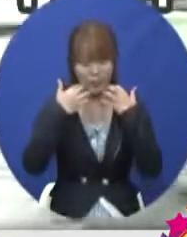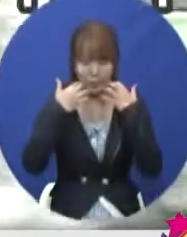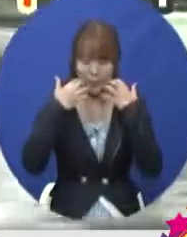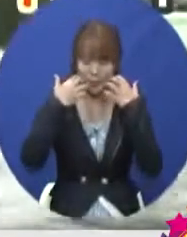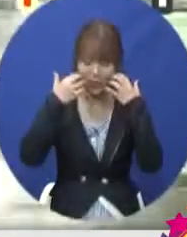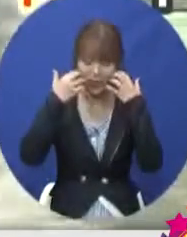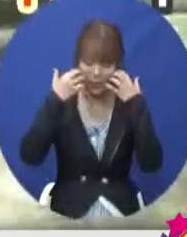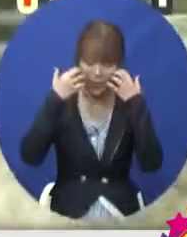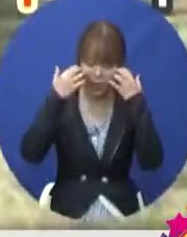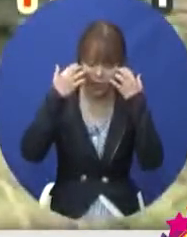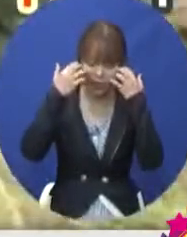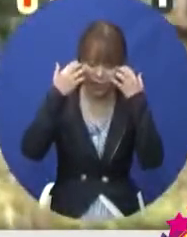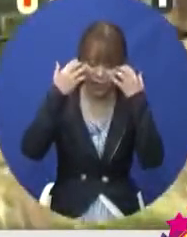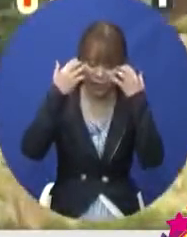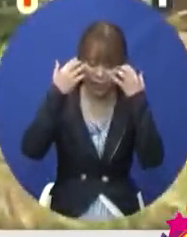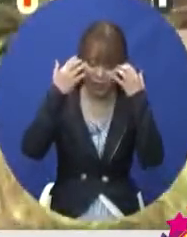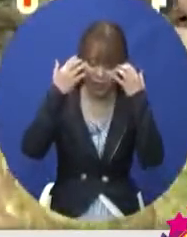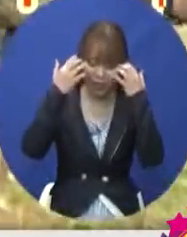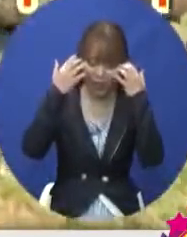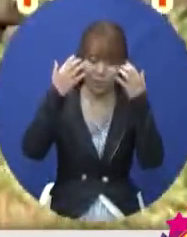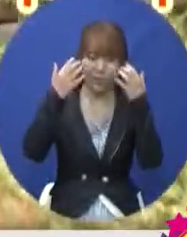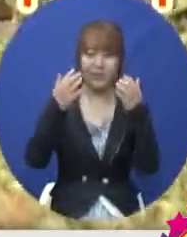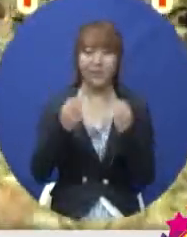얼굴을 붉히면서